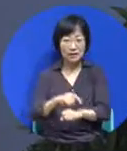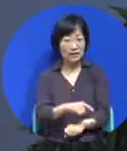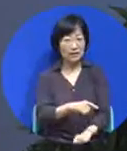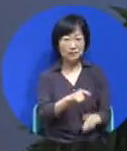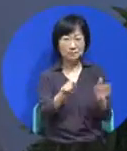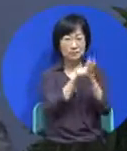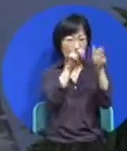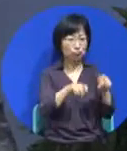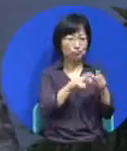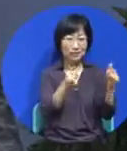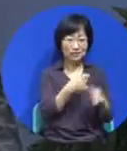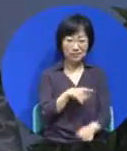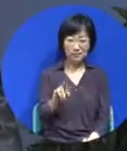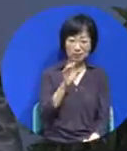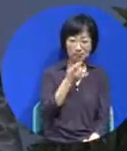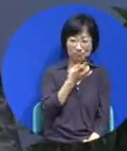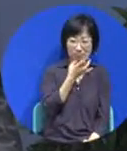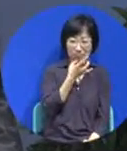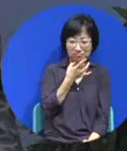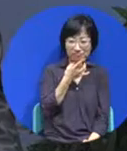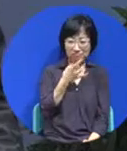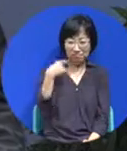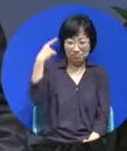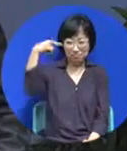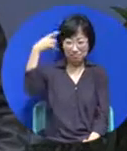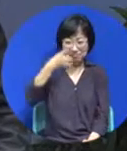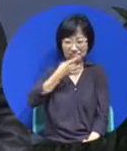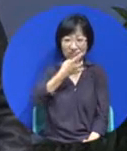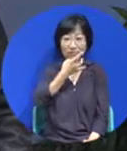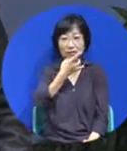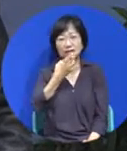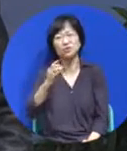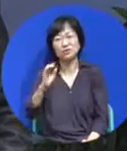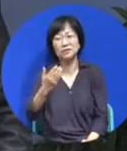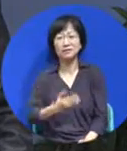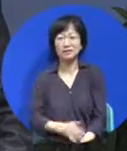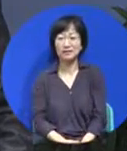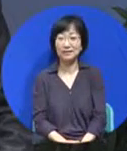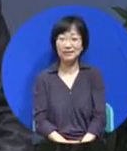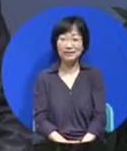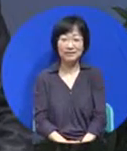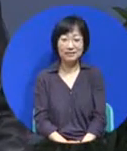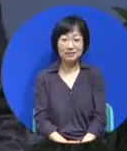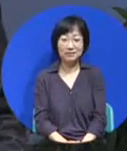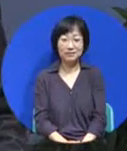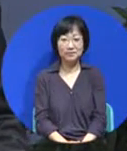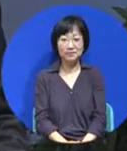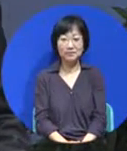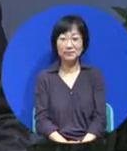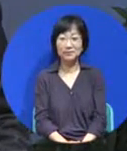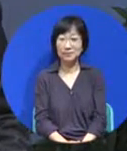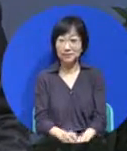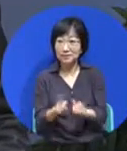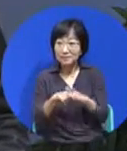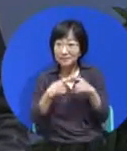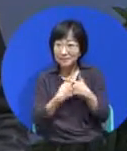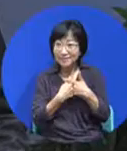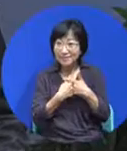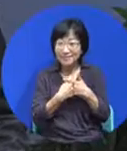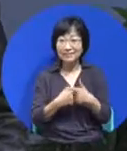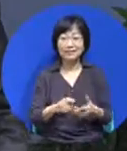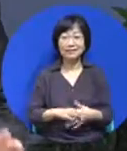a beggar sitting next to the train station shouts out, the Lord is with me, then the non-believer will look at him and say, you're crazy. 무슨 말인지 알겠죠? Can you understand